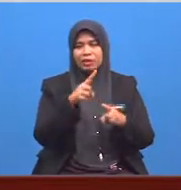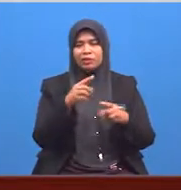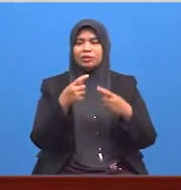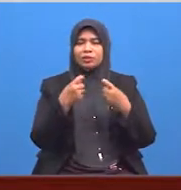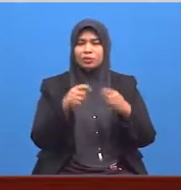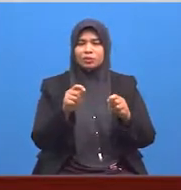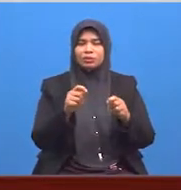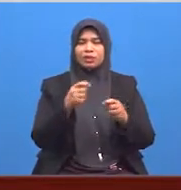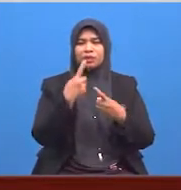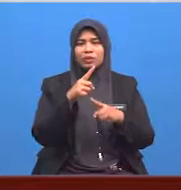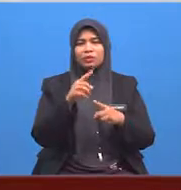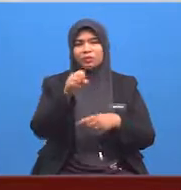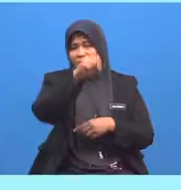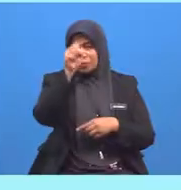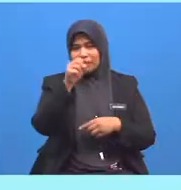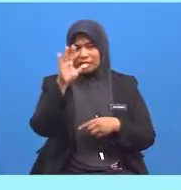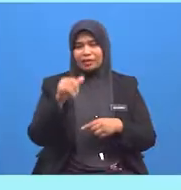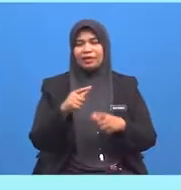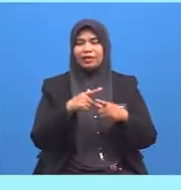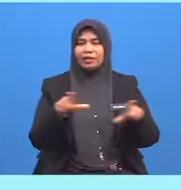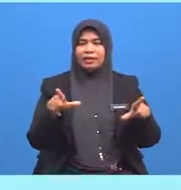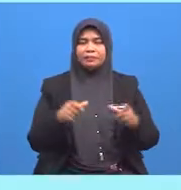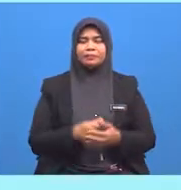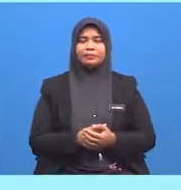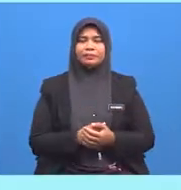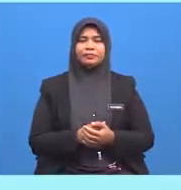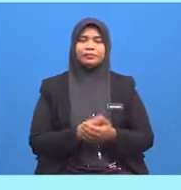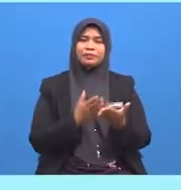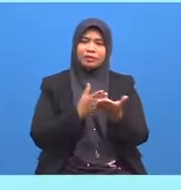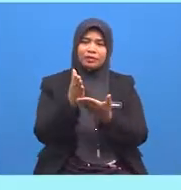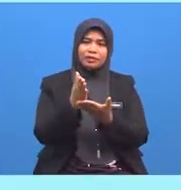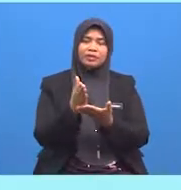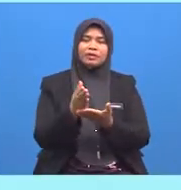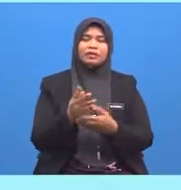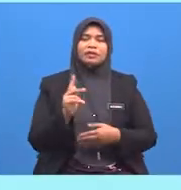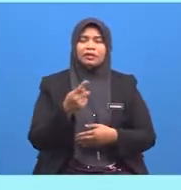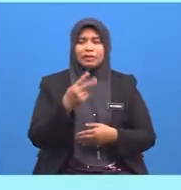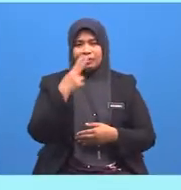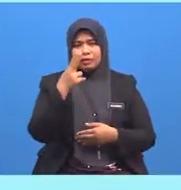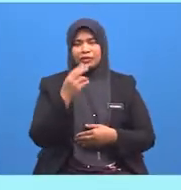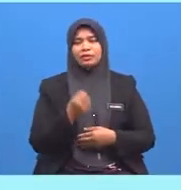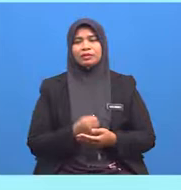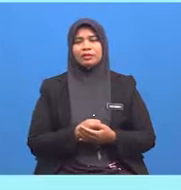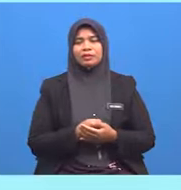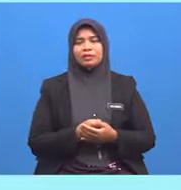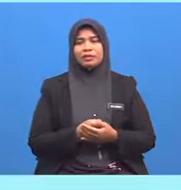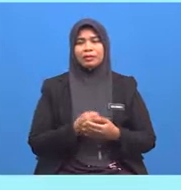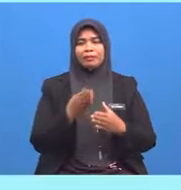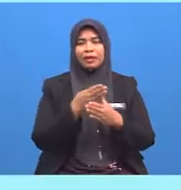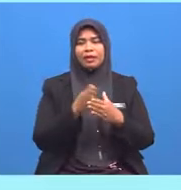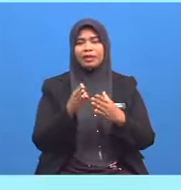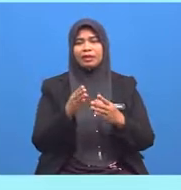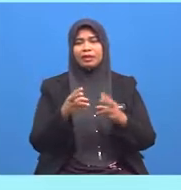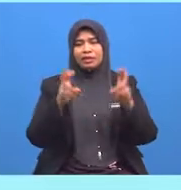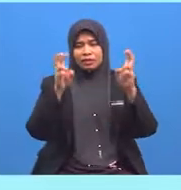soalan soalan Ustadzah yang lain wilayah seterusnya murid-murid kita pergi pula kepada setiap topik